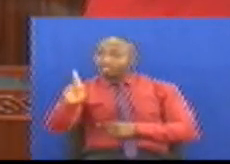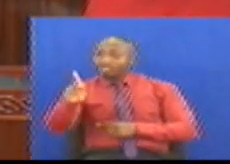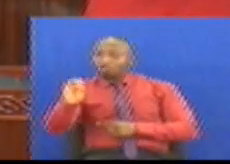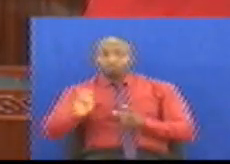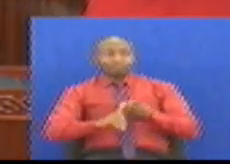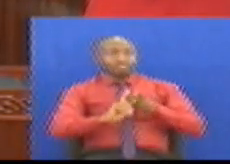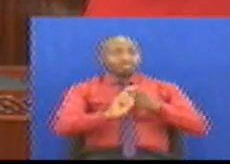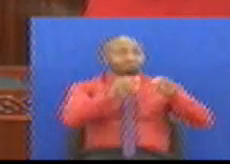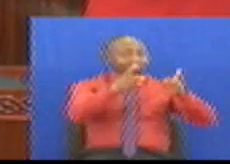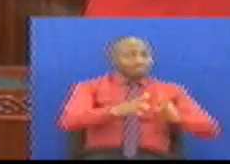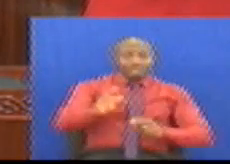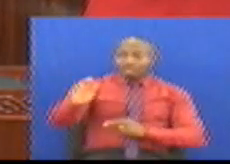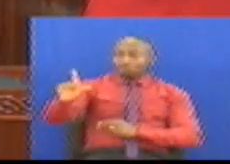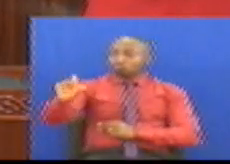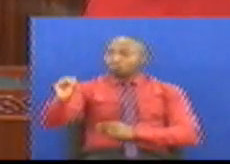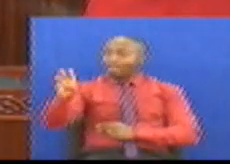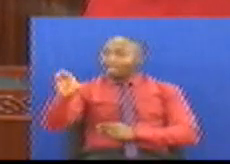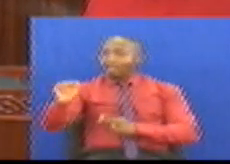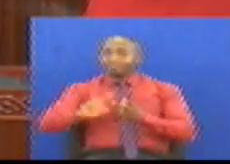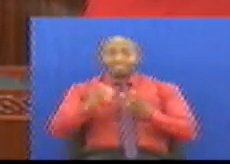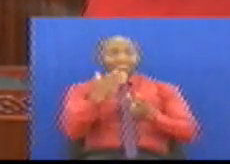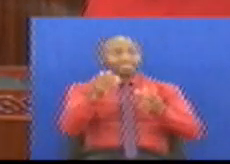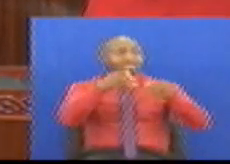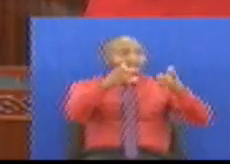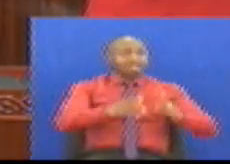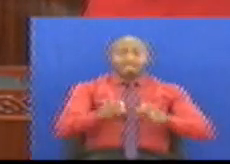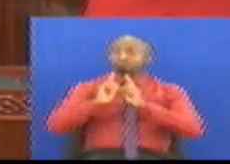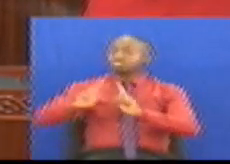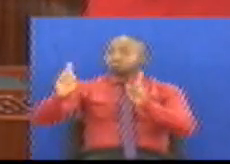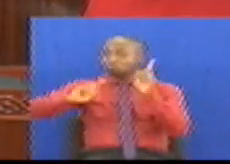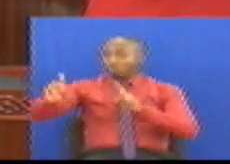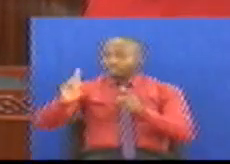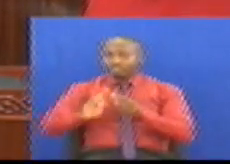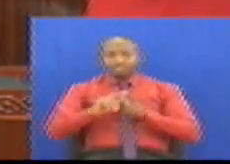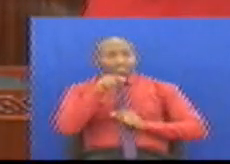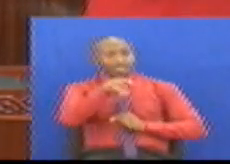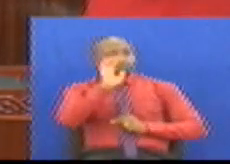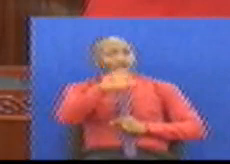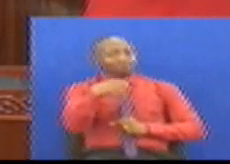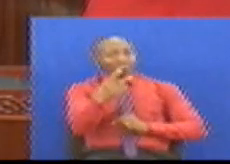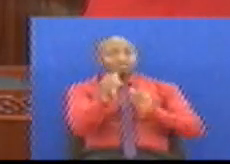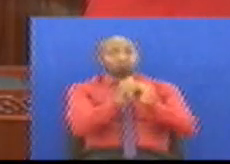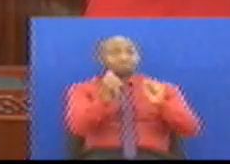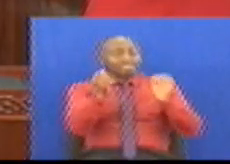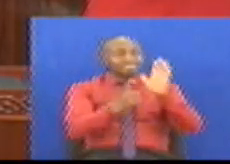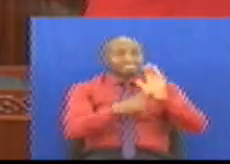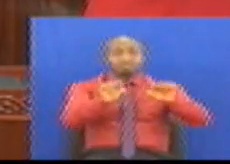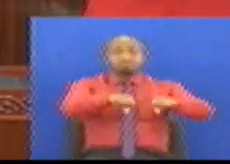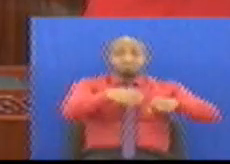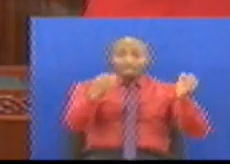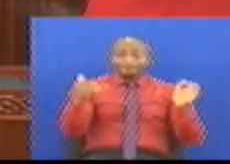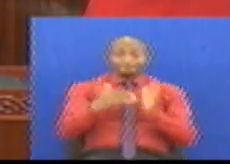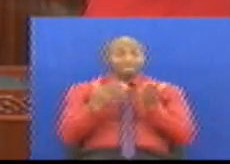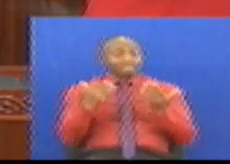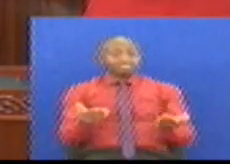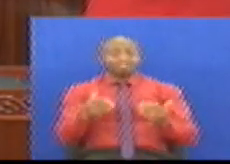Mswaha na kuna daraja jingine inaitwa daraja la Msituni kule Kimbo. Yaliharibika mwaka 2016. Lakini mpaka leo hatujaweza